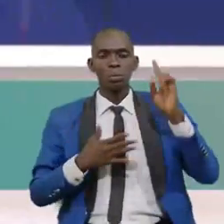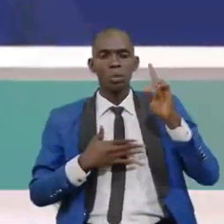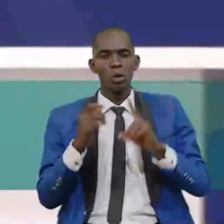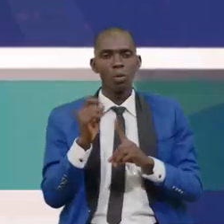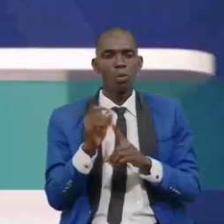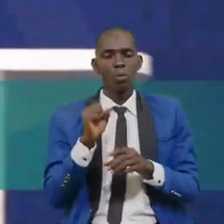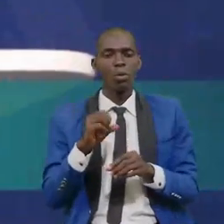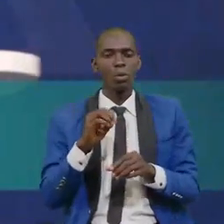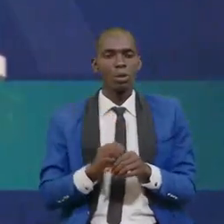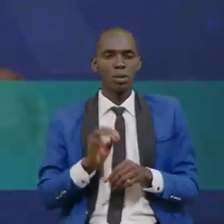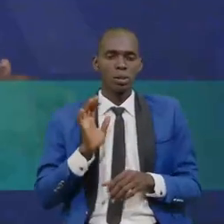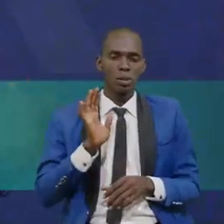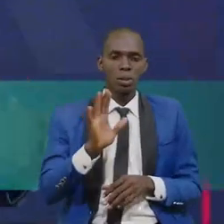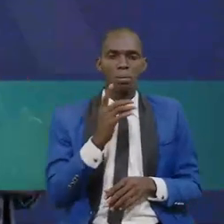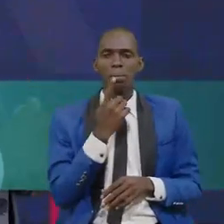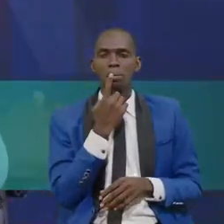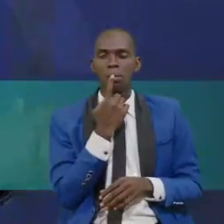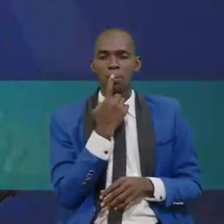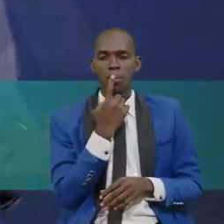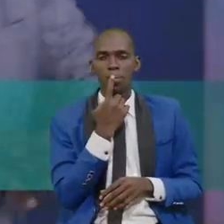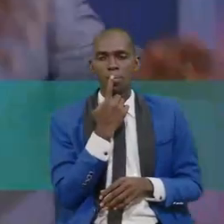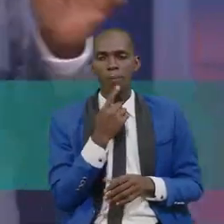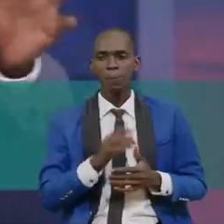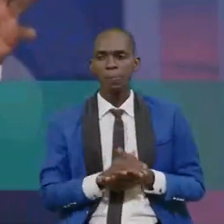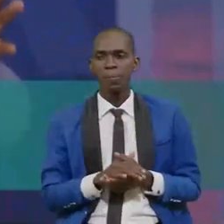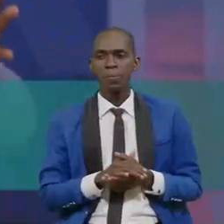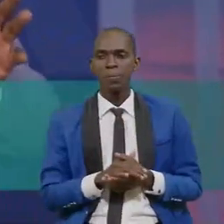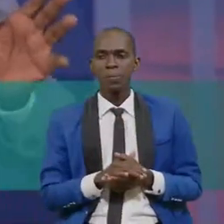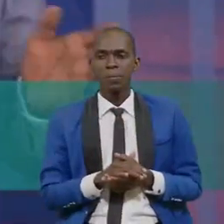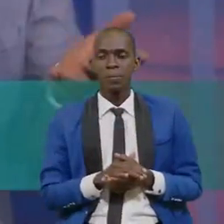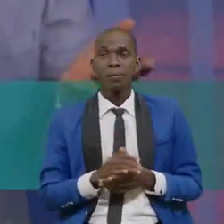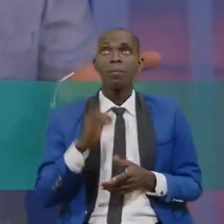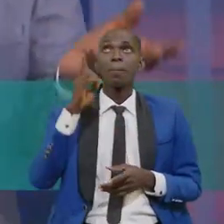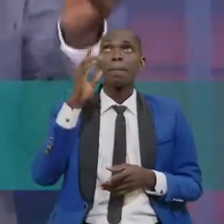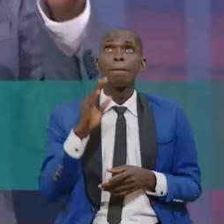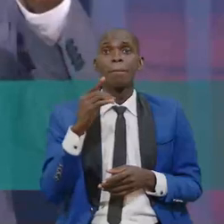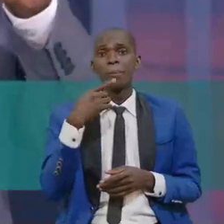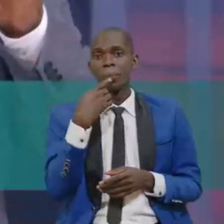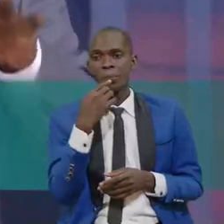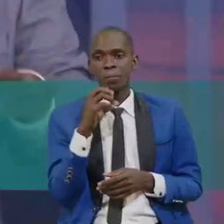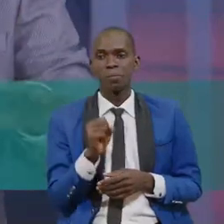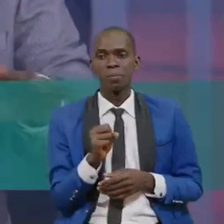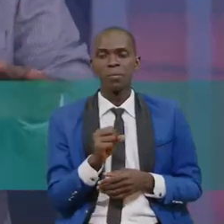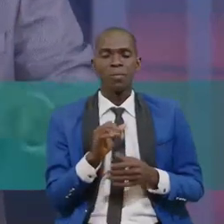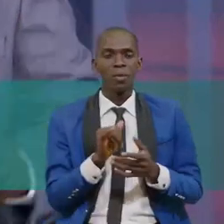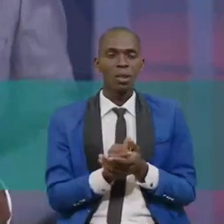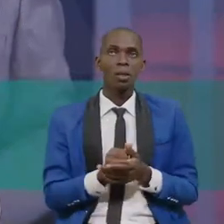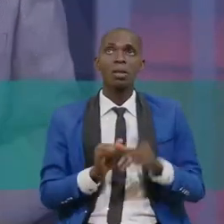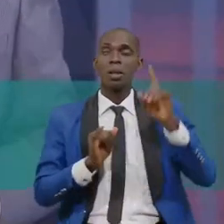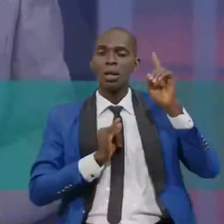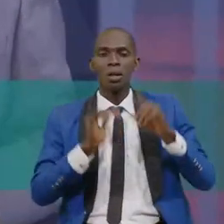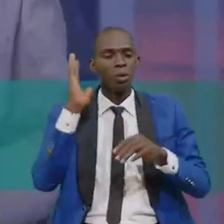sa bouche. Dieu dit, je mettrai mes